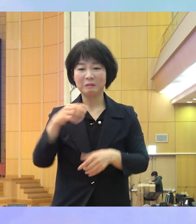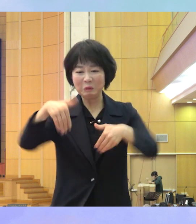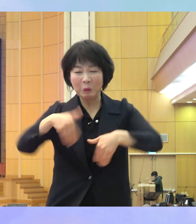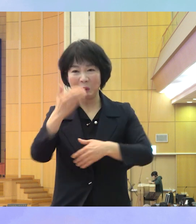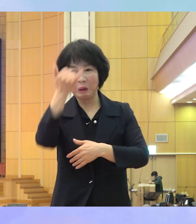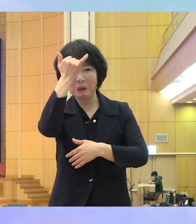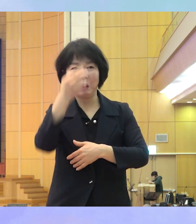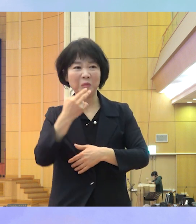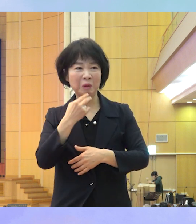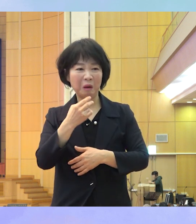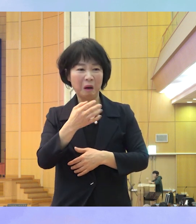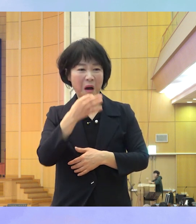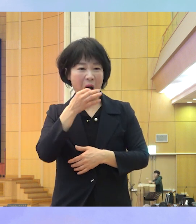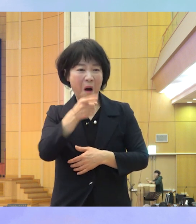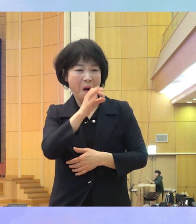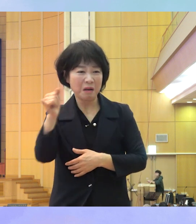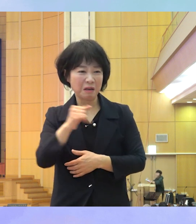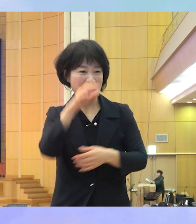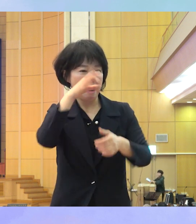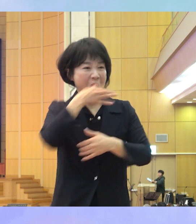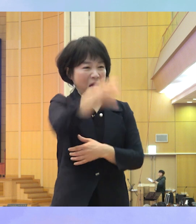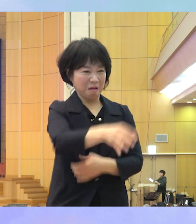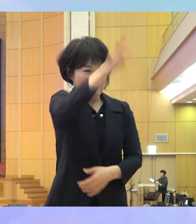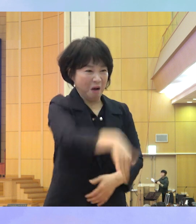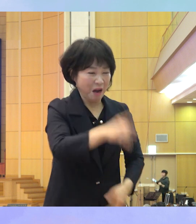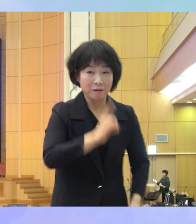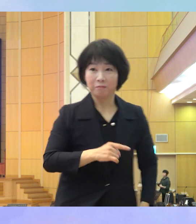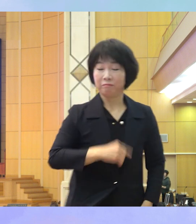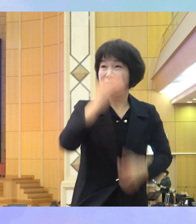그래가지고 어이가 됐다는 거 아니야? 어이!